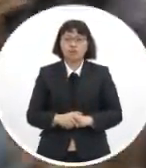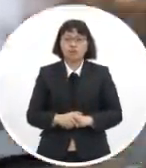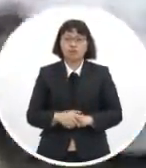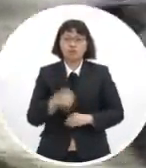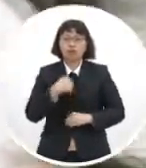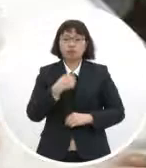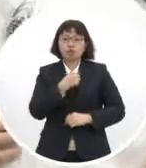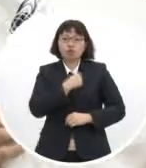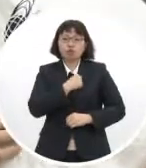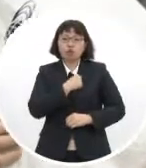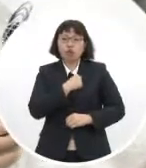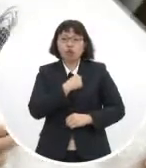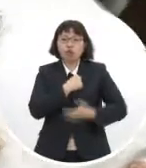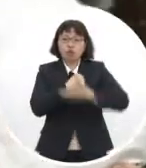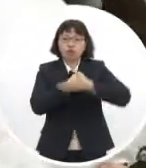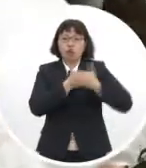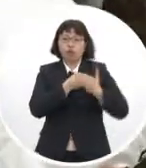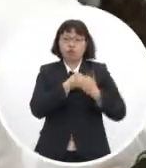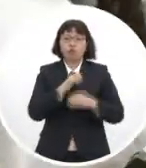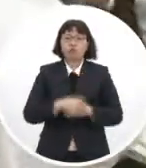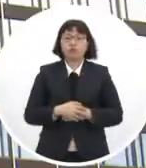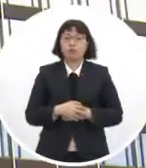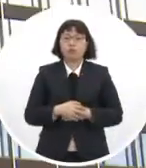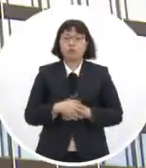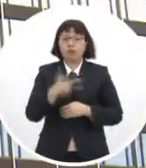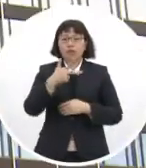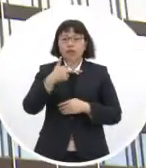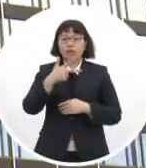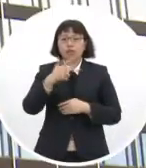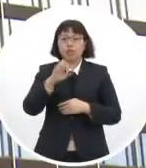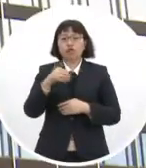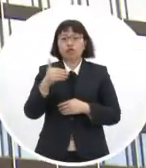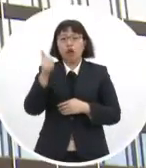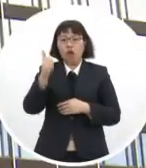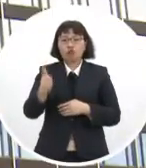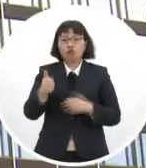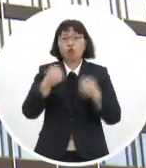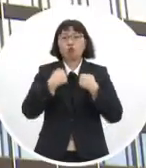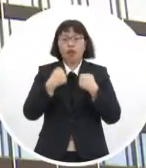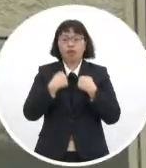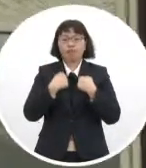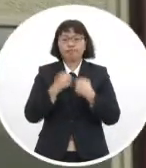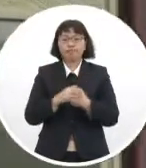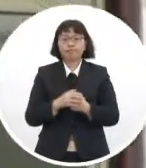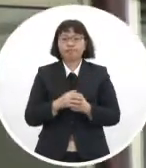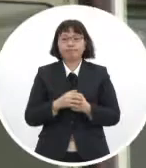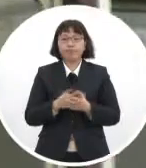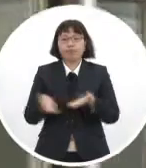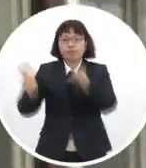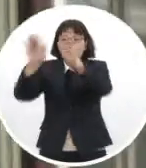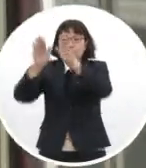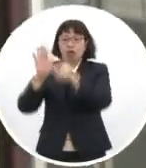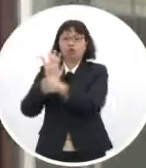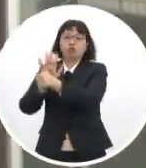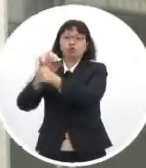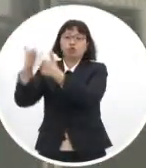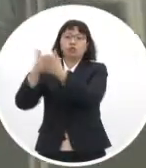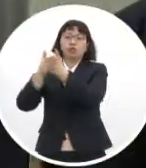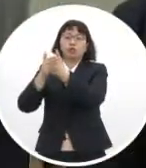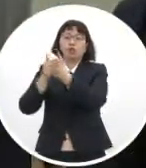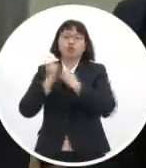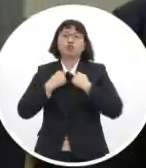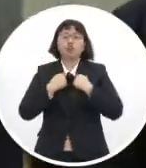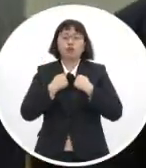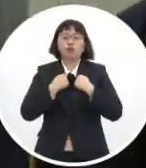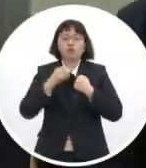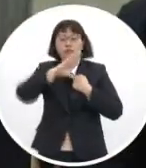自分の命は自分で守るシェイクアウト訓練のほか、ビルからの救出・救助訓練や帰宅